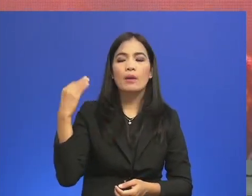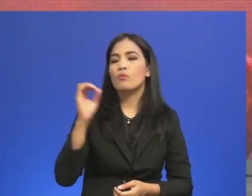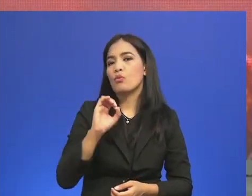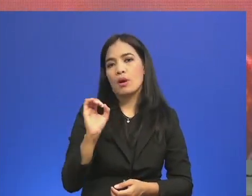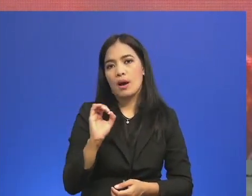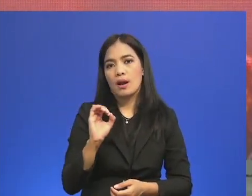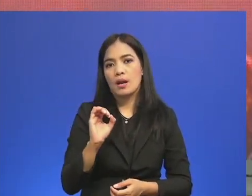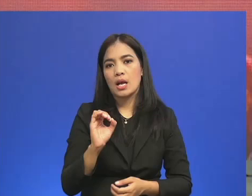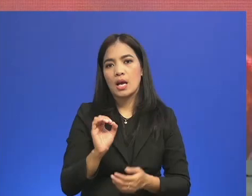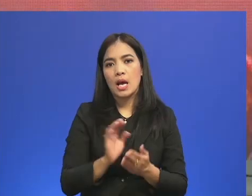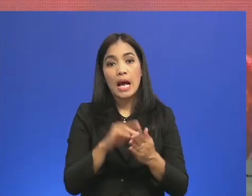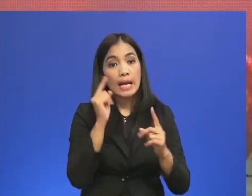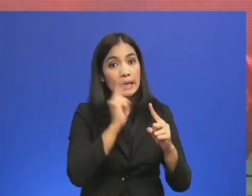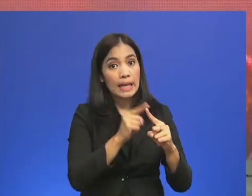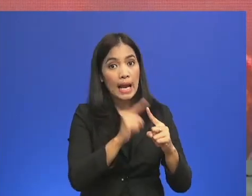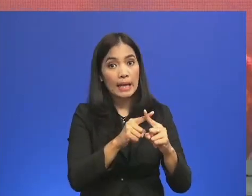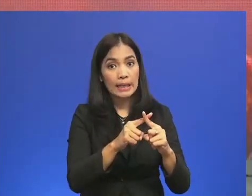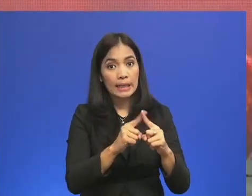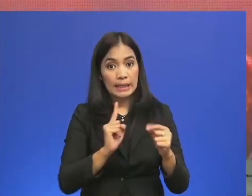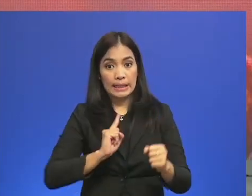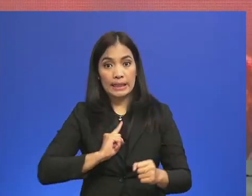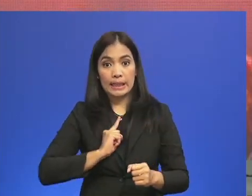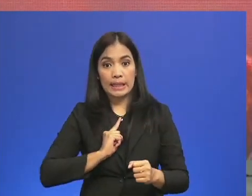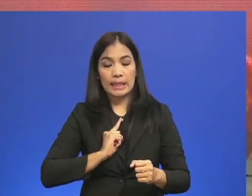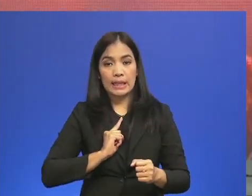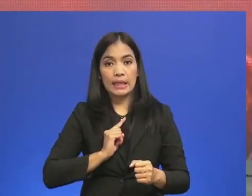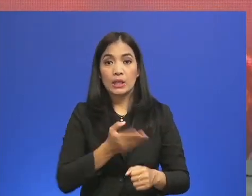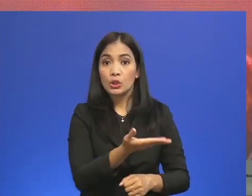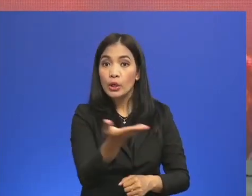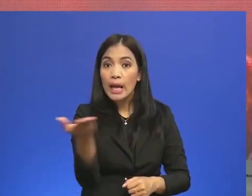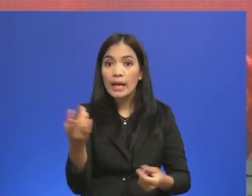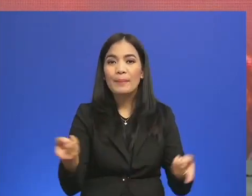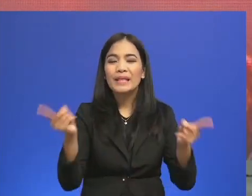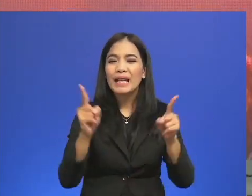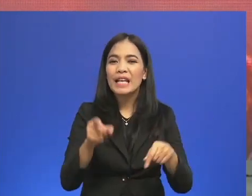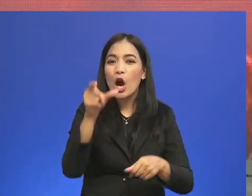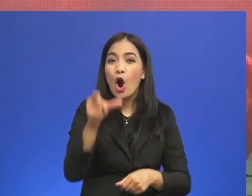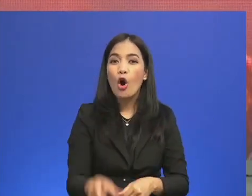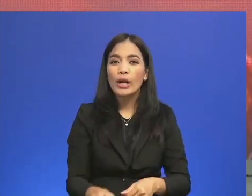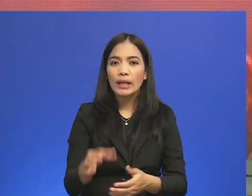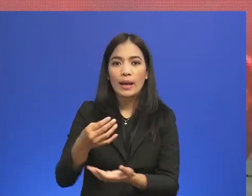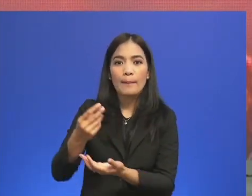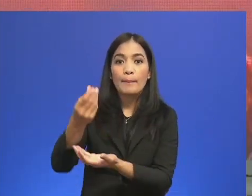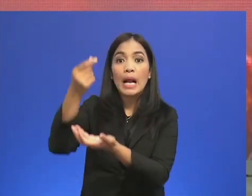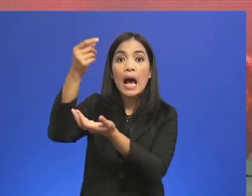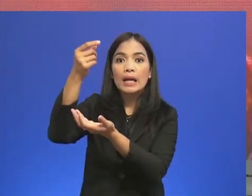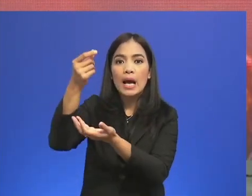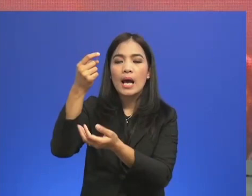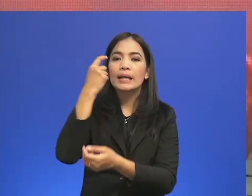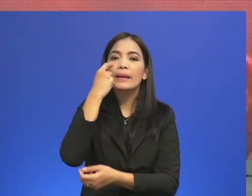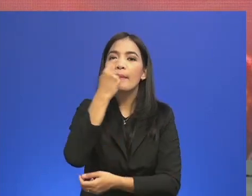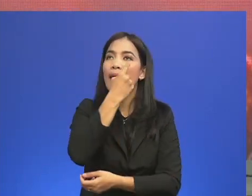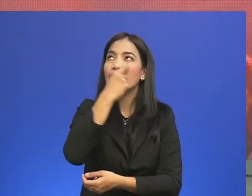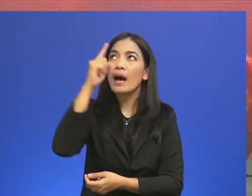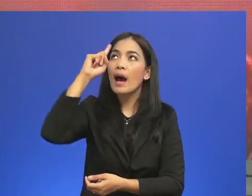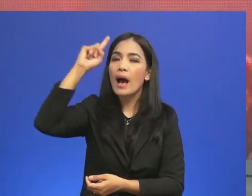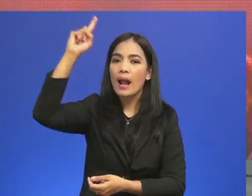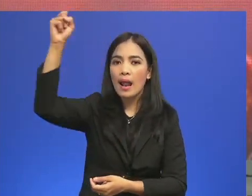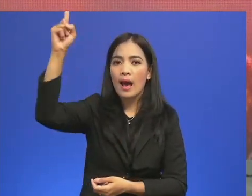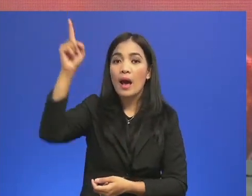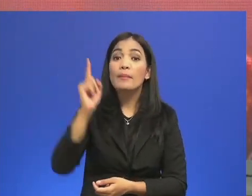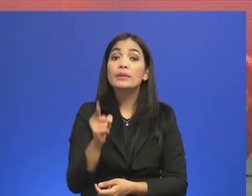Nilai diri saudara adalah menjadi orang yang berharga di mata Allah. Karena